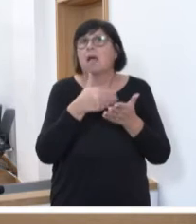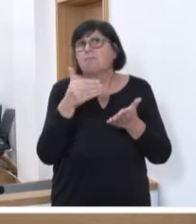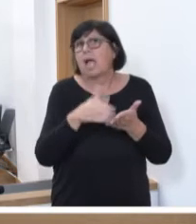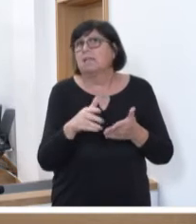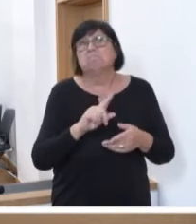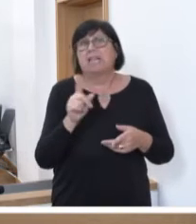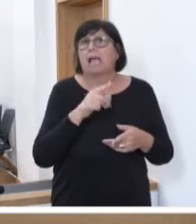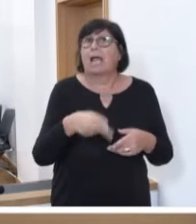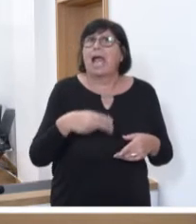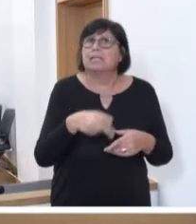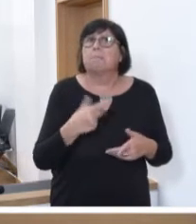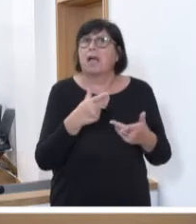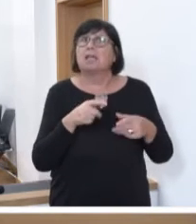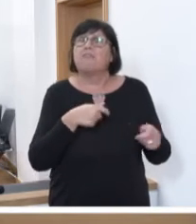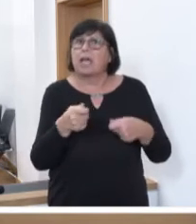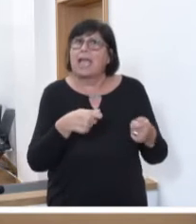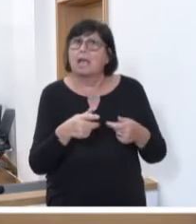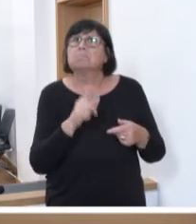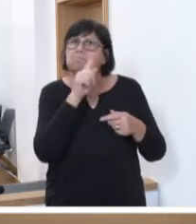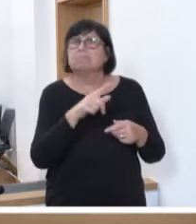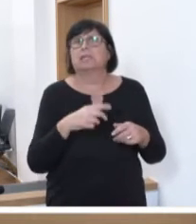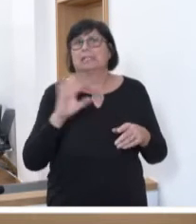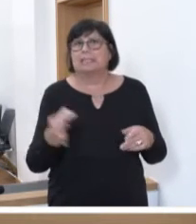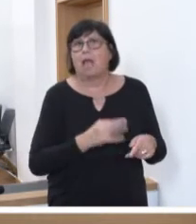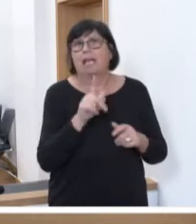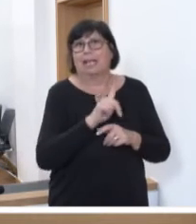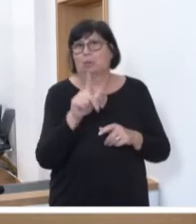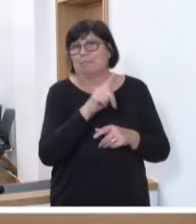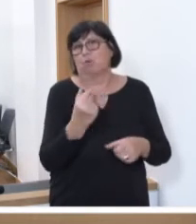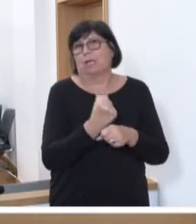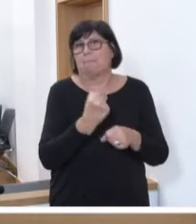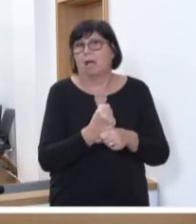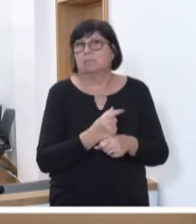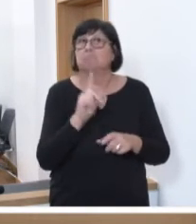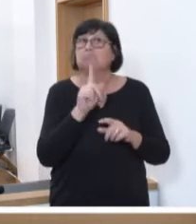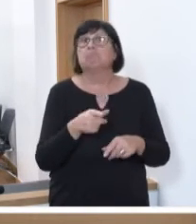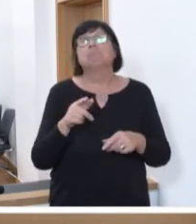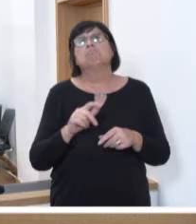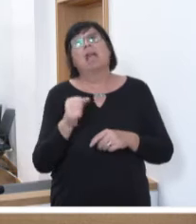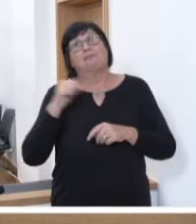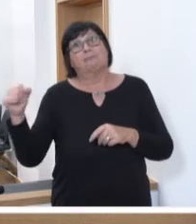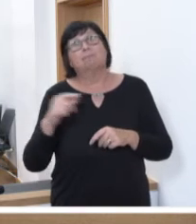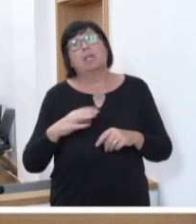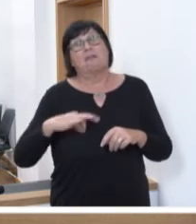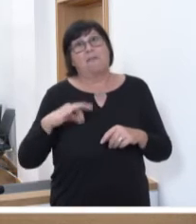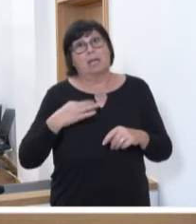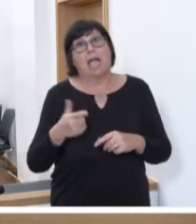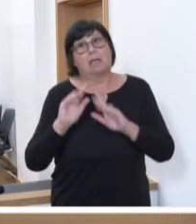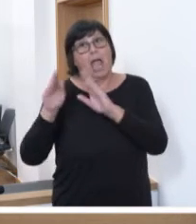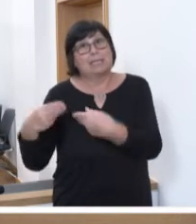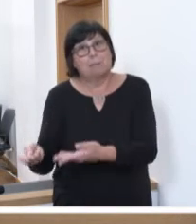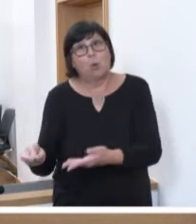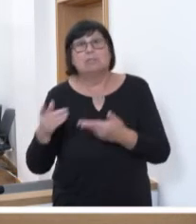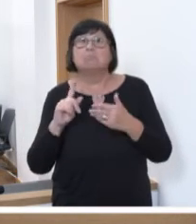direkten Eisenbahnverkehrs zwischen dem Saarland und Luxemburg ergriffen. Zum einen wurde der Region Grand Est angeboten, sich an einer von Präsident Jean Rottner